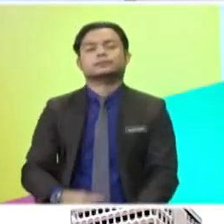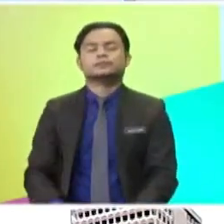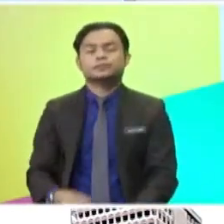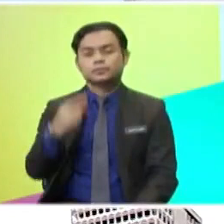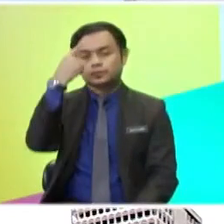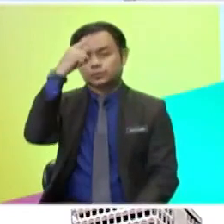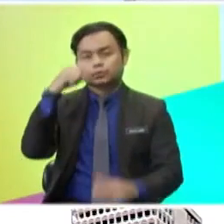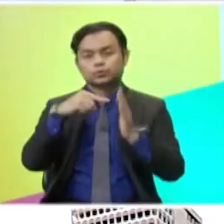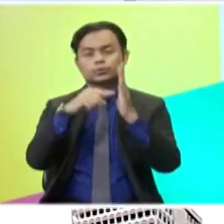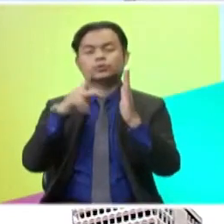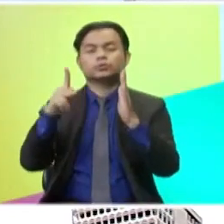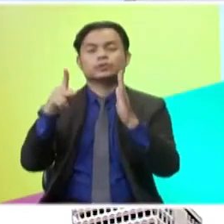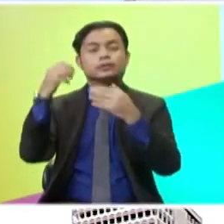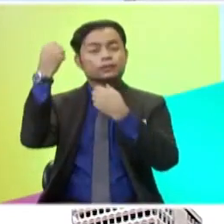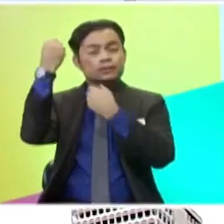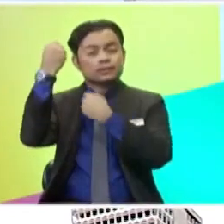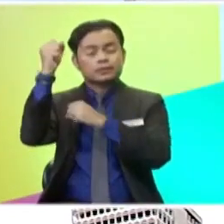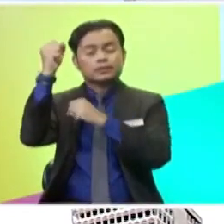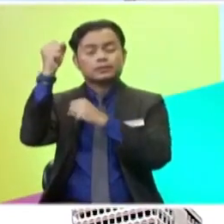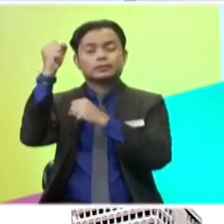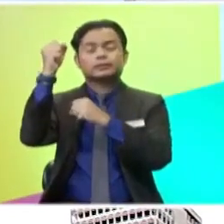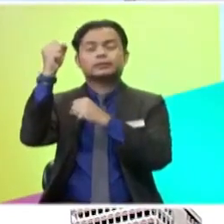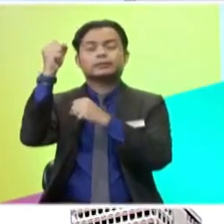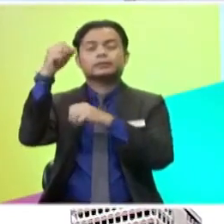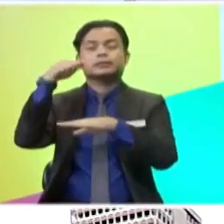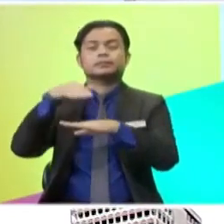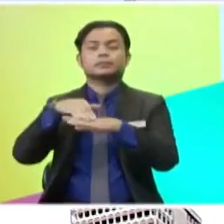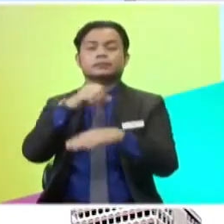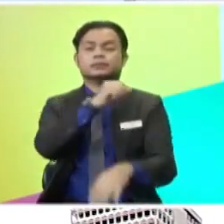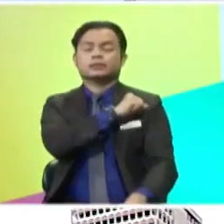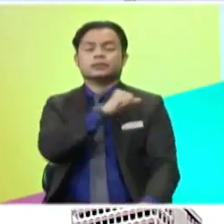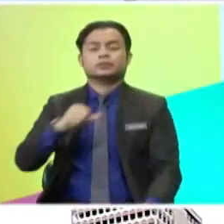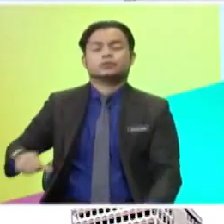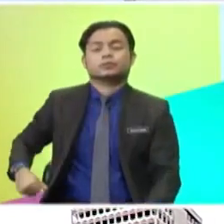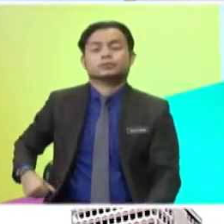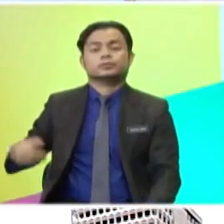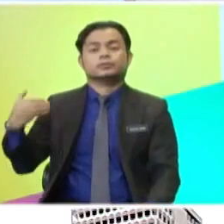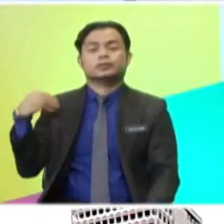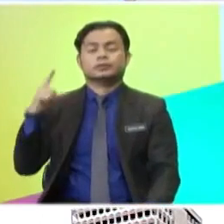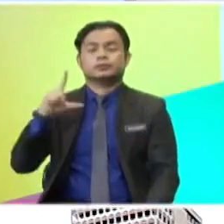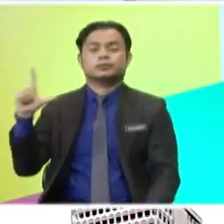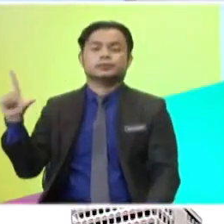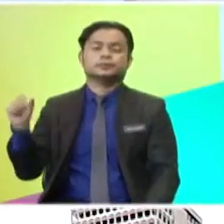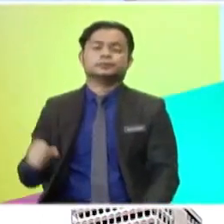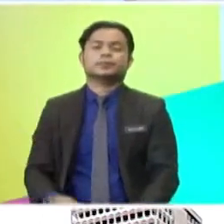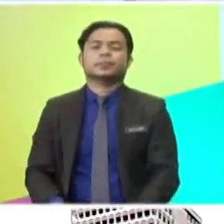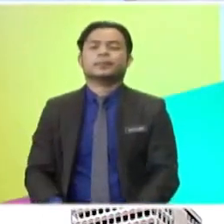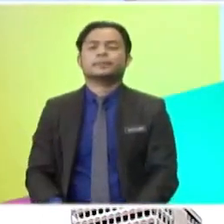kepada Yang di-Pertuan Agong dan juga raja-raja Melayu yang lain. Okey, antaranya ialah